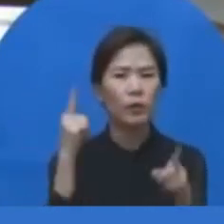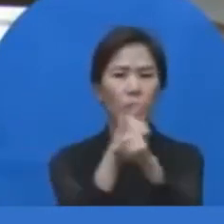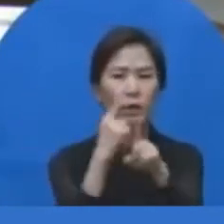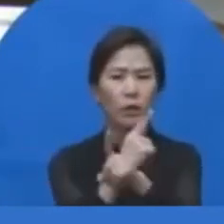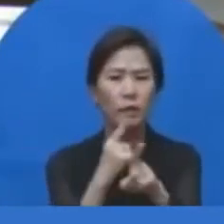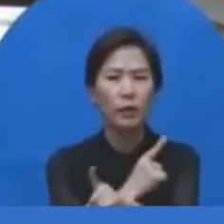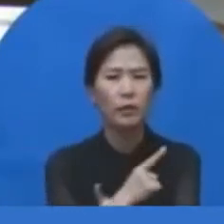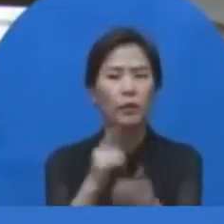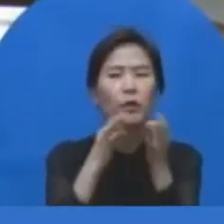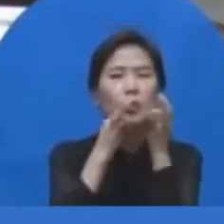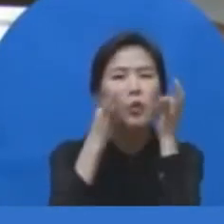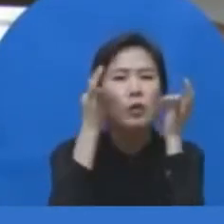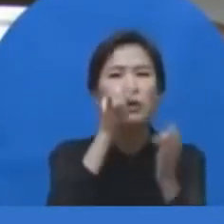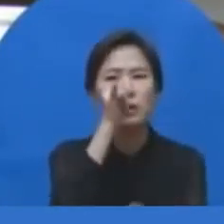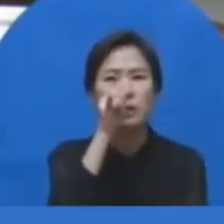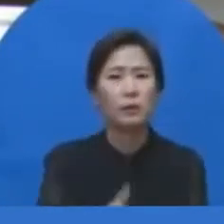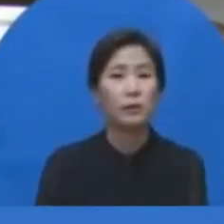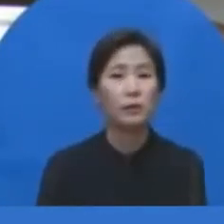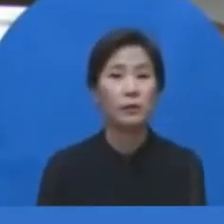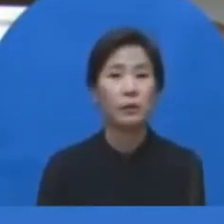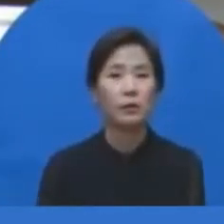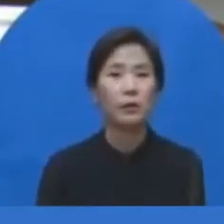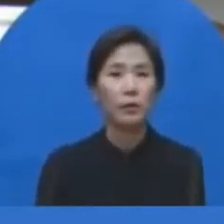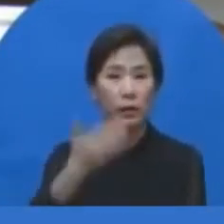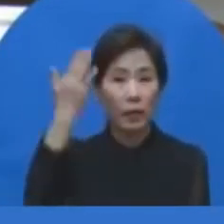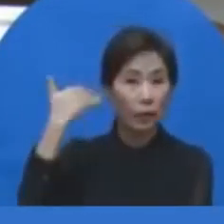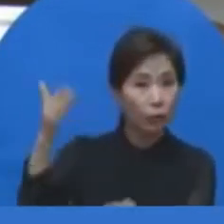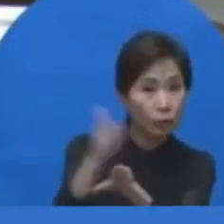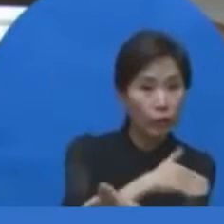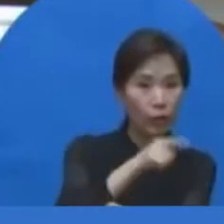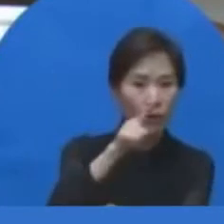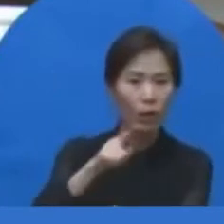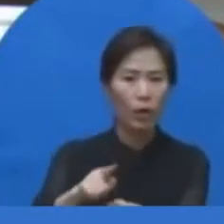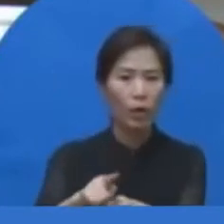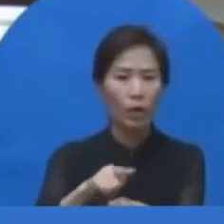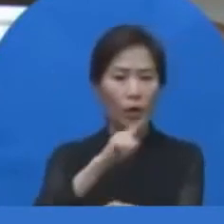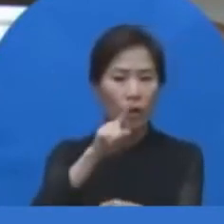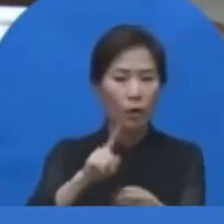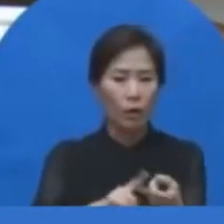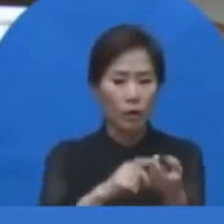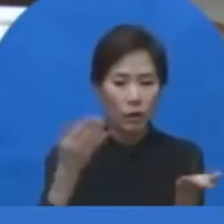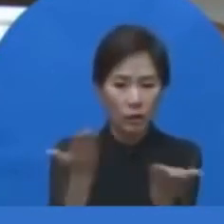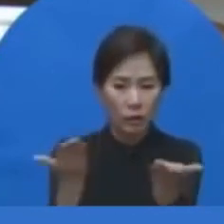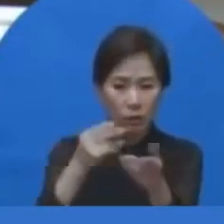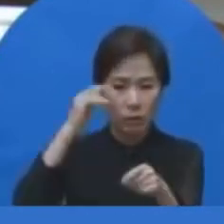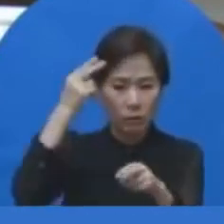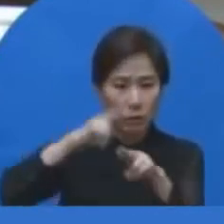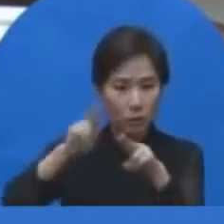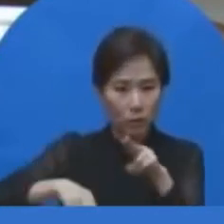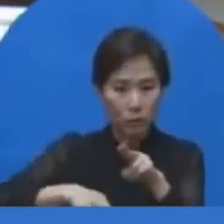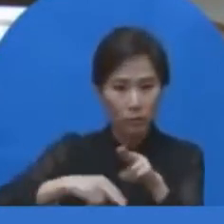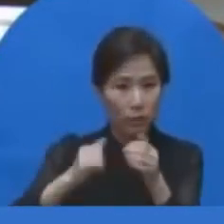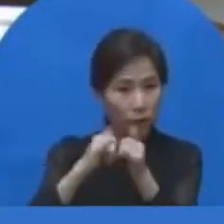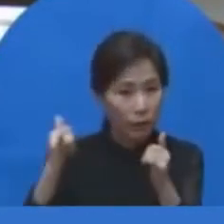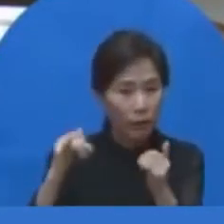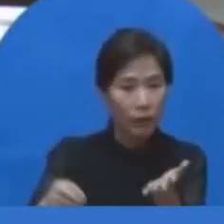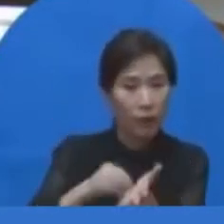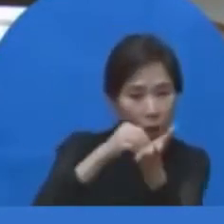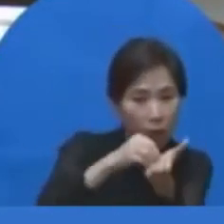또 우리 사법부는 오래전부터 그런 부정의를 스스로 교정해 온 사례가